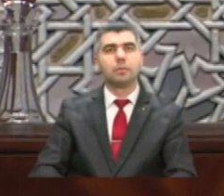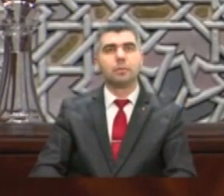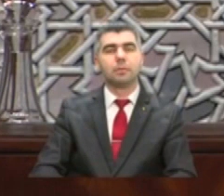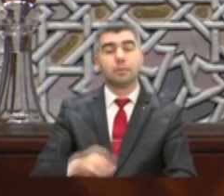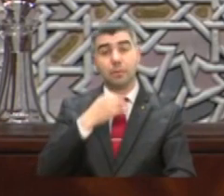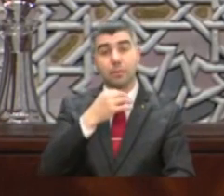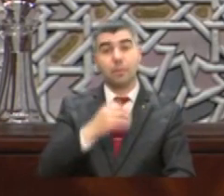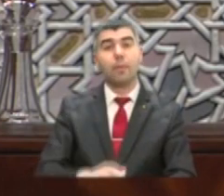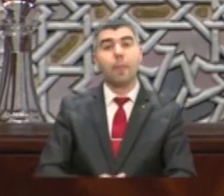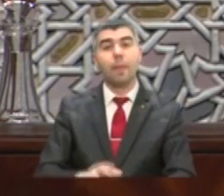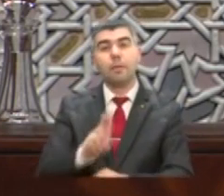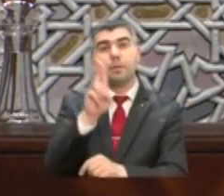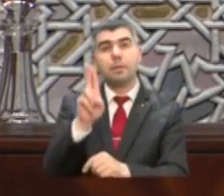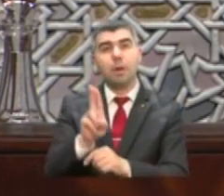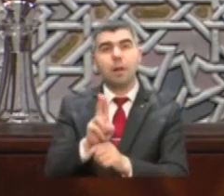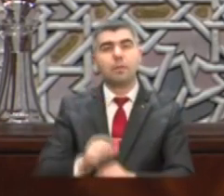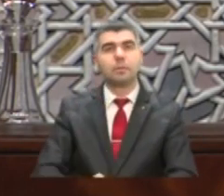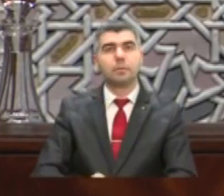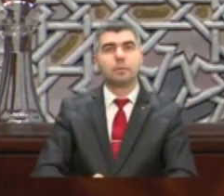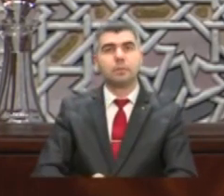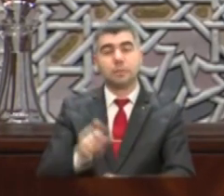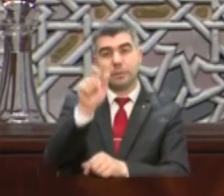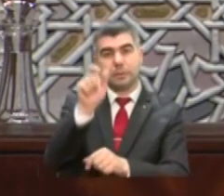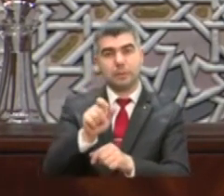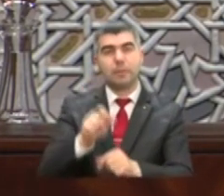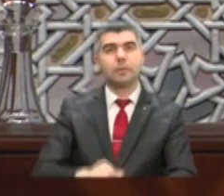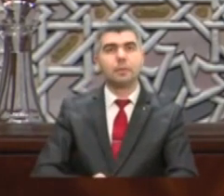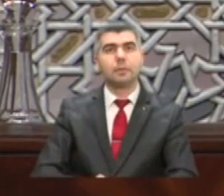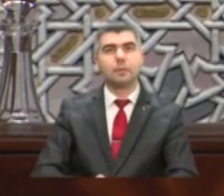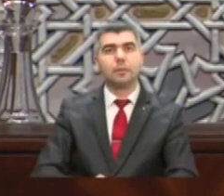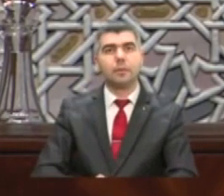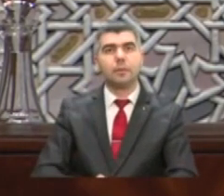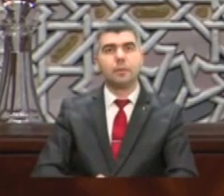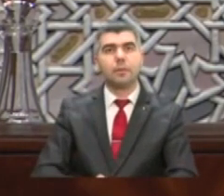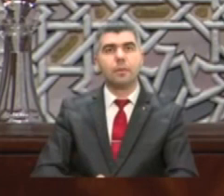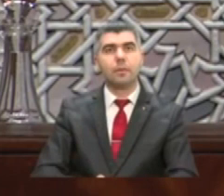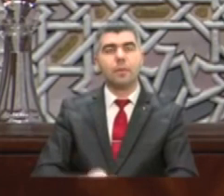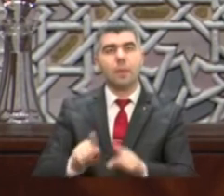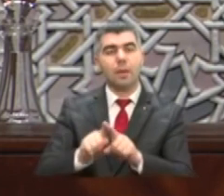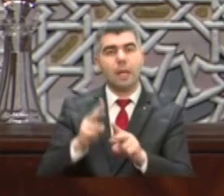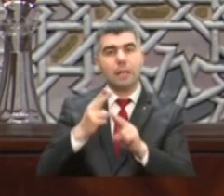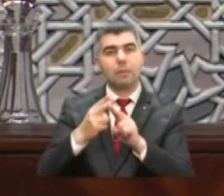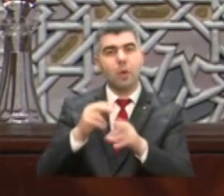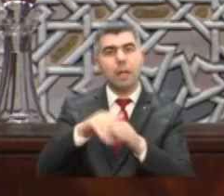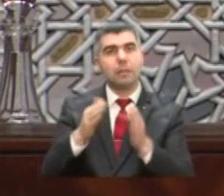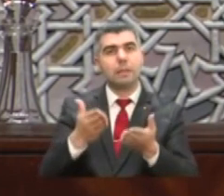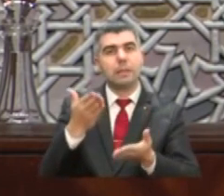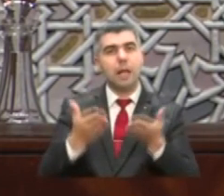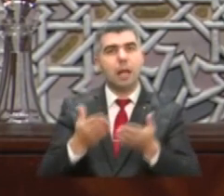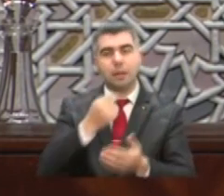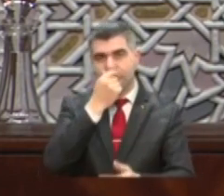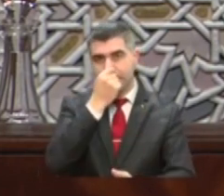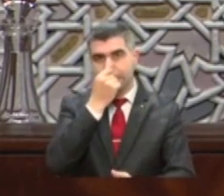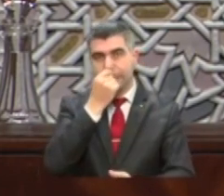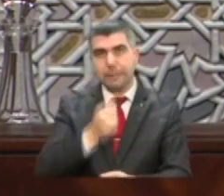الكلمه الان للسيده النائبه خديجه الردواني باسم الفريق الاستقلالي للوحده